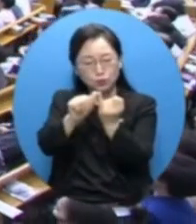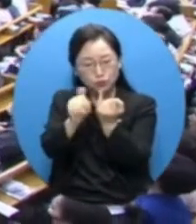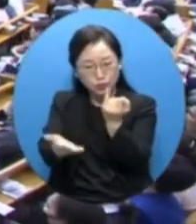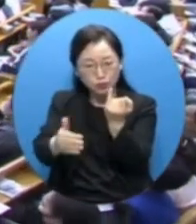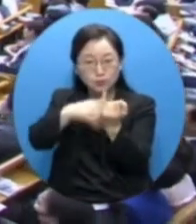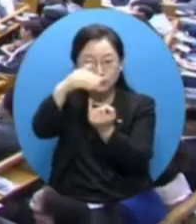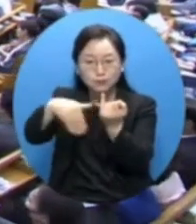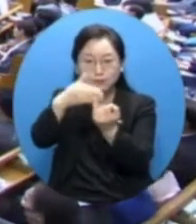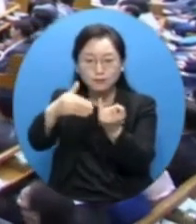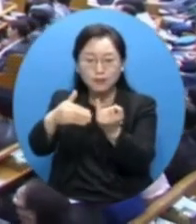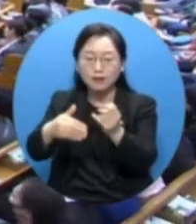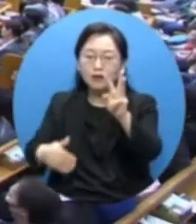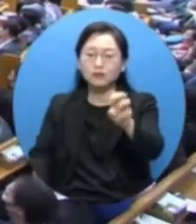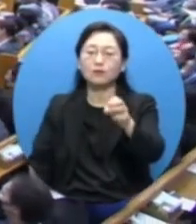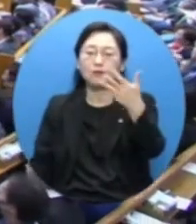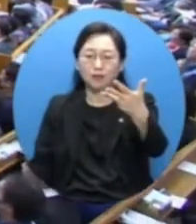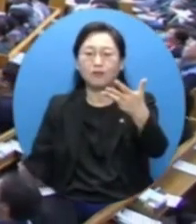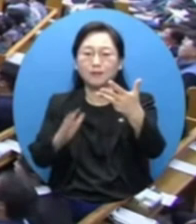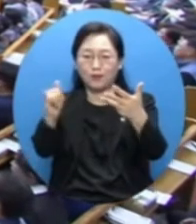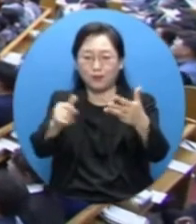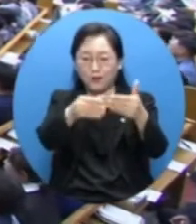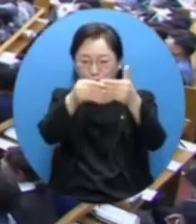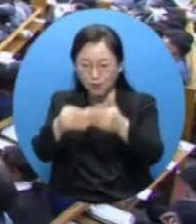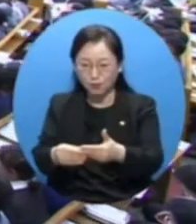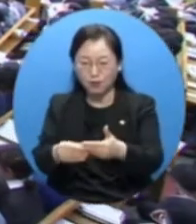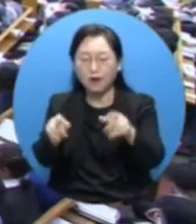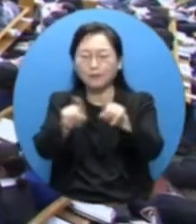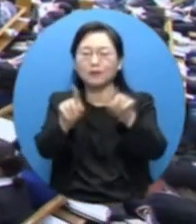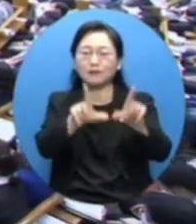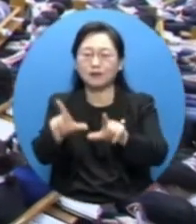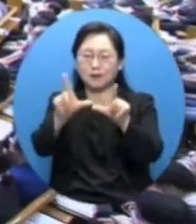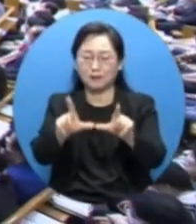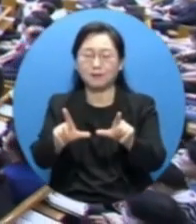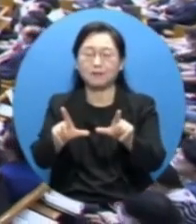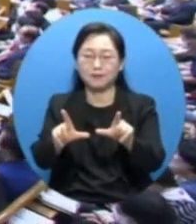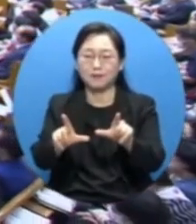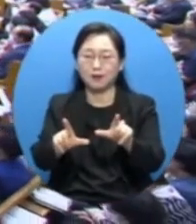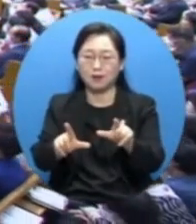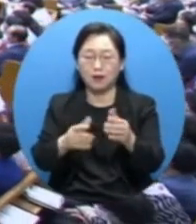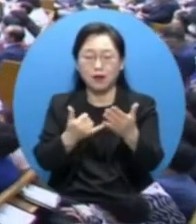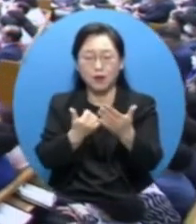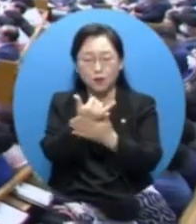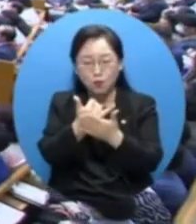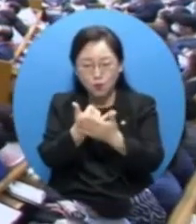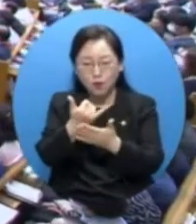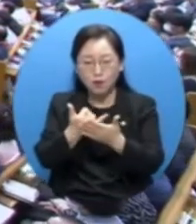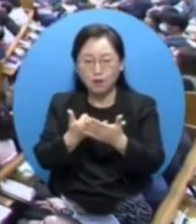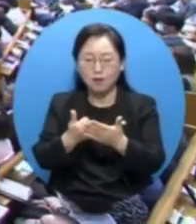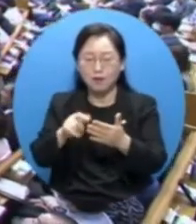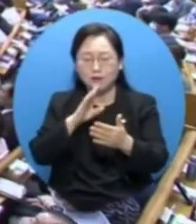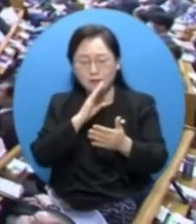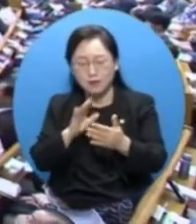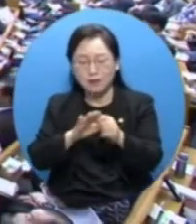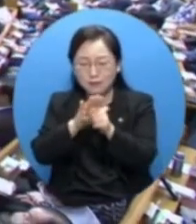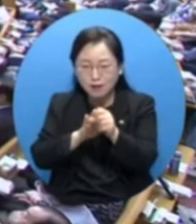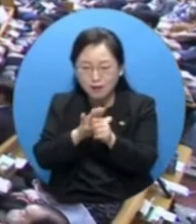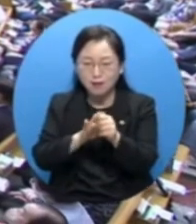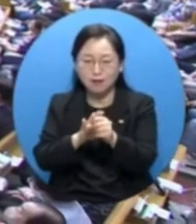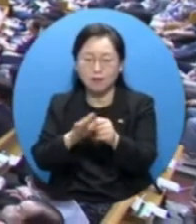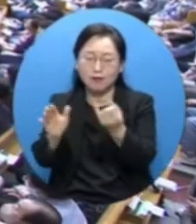된 과부들 38명을 데리고 함께 살았습니다. 고아들을 친자식처럼 사랑으로